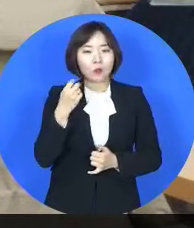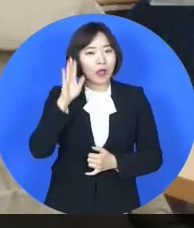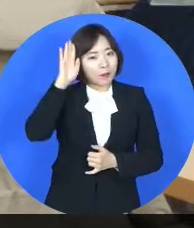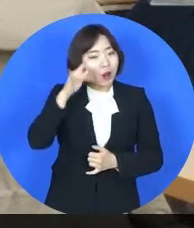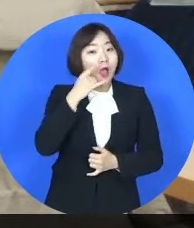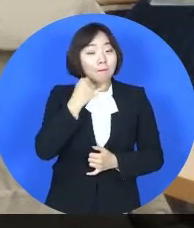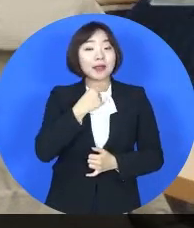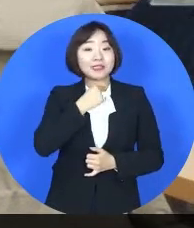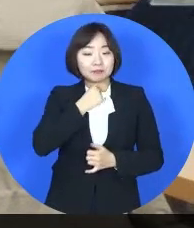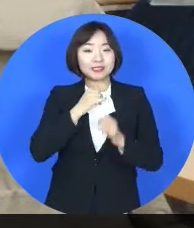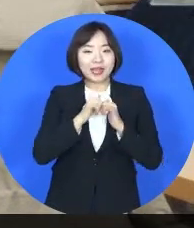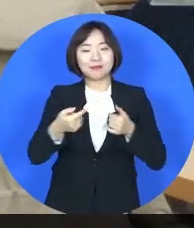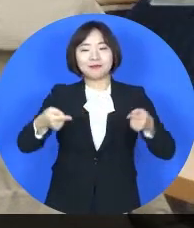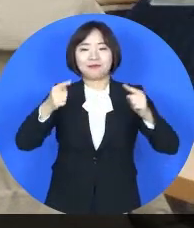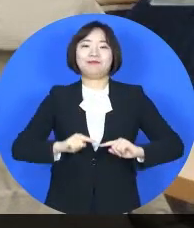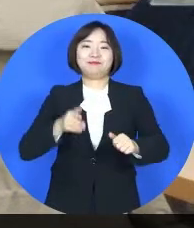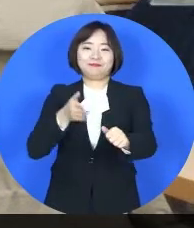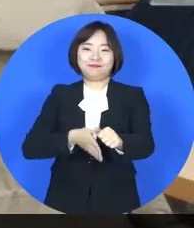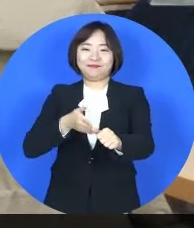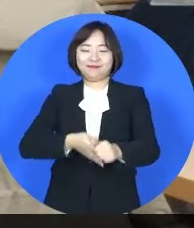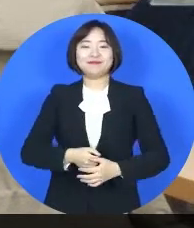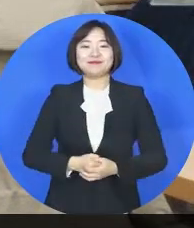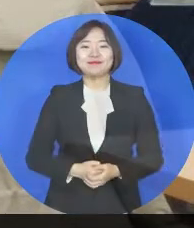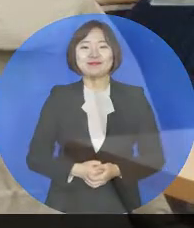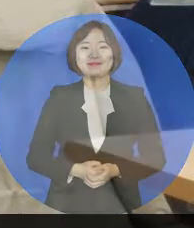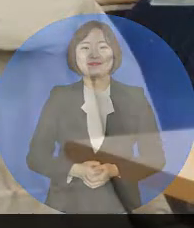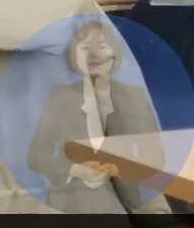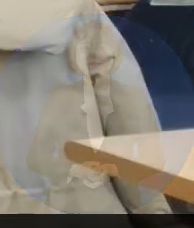엄마들과 예비맘들의 많은 참여 바랍니다.